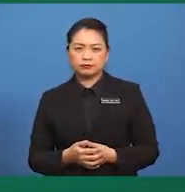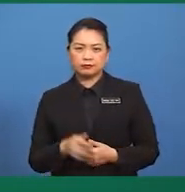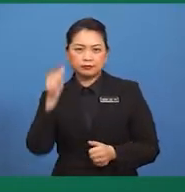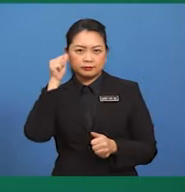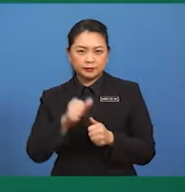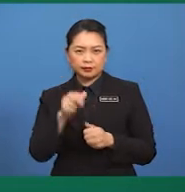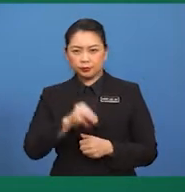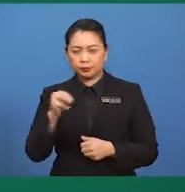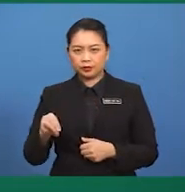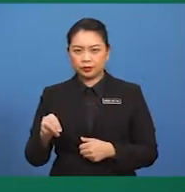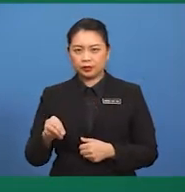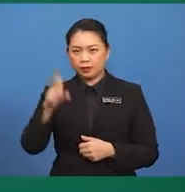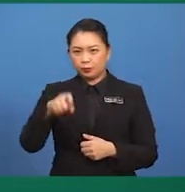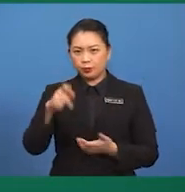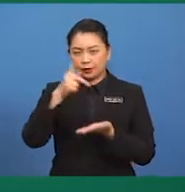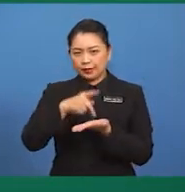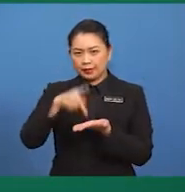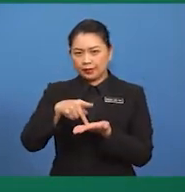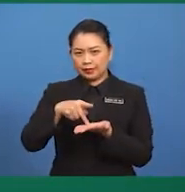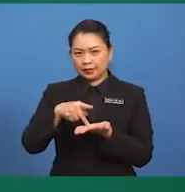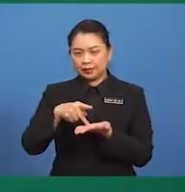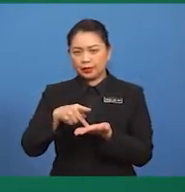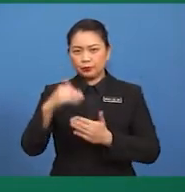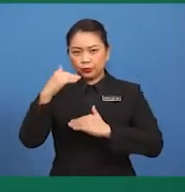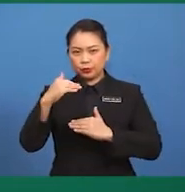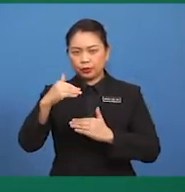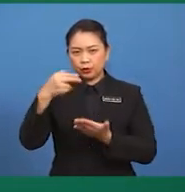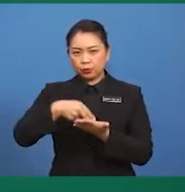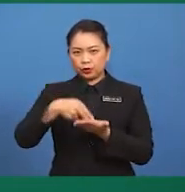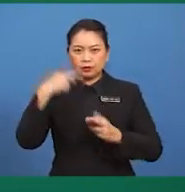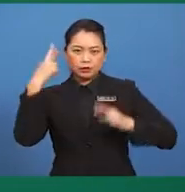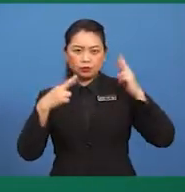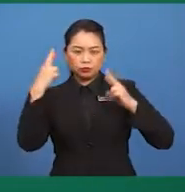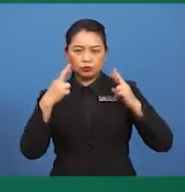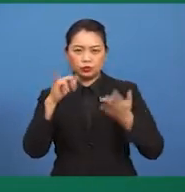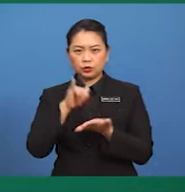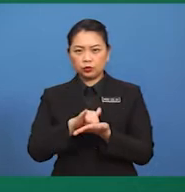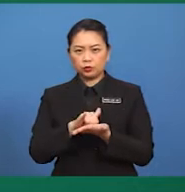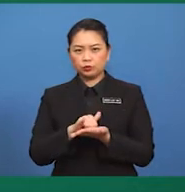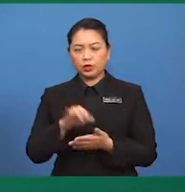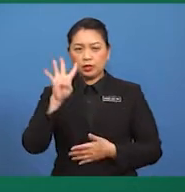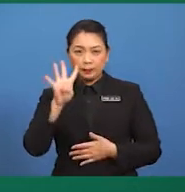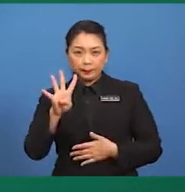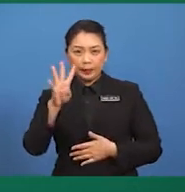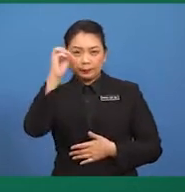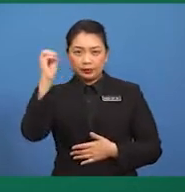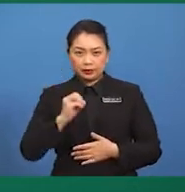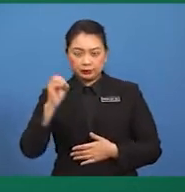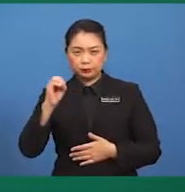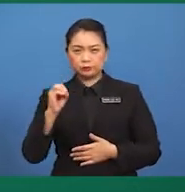Ingat, murid-murid perlu kirakan dahulu peruntukan hutang ragu tersebut. 4% darab